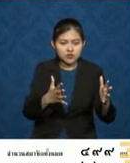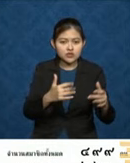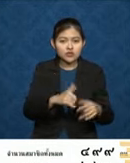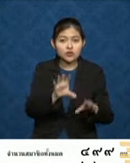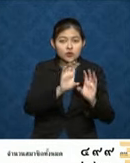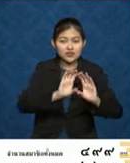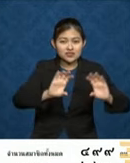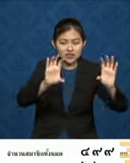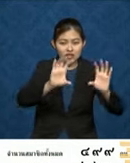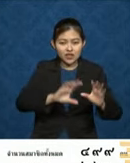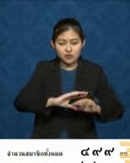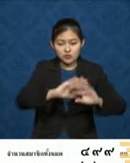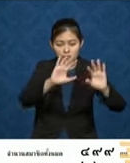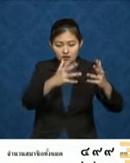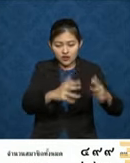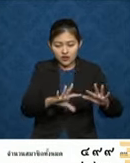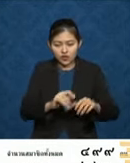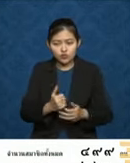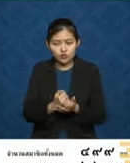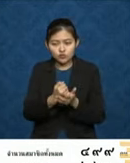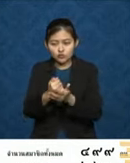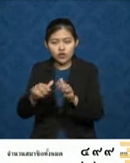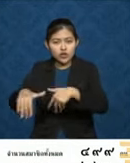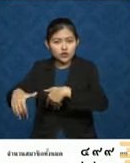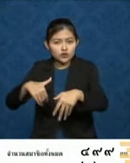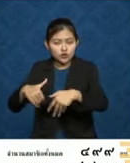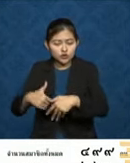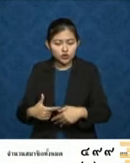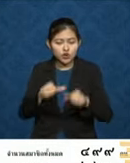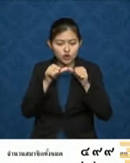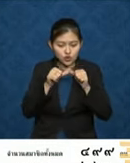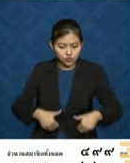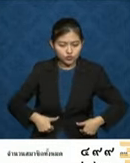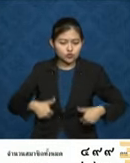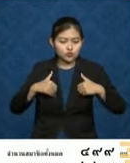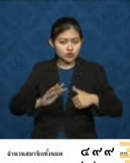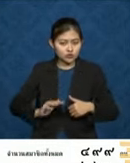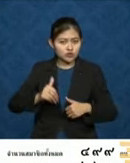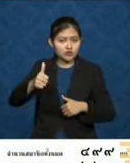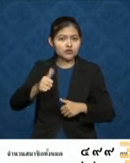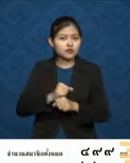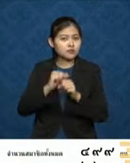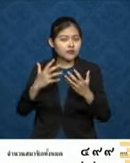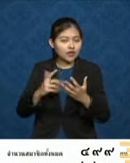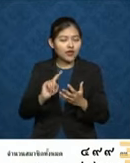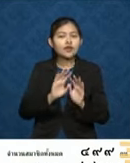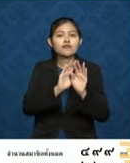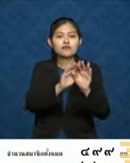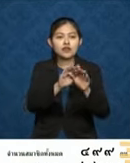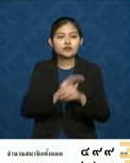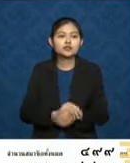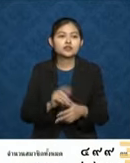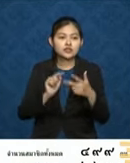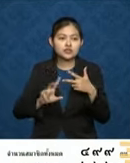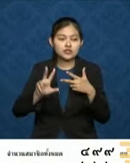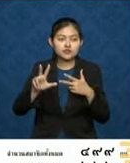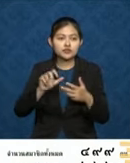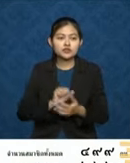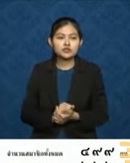ราชการเนี่ยจะทำยังไงให้ประชาชนอยู่อย่างมั่นคงครับเรื่องที่ 2ครับท่านประธานครับผมได้รับแจ้งจากนาย